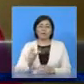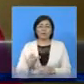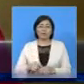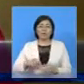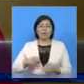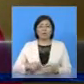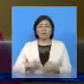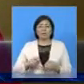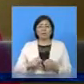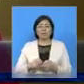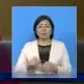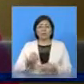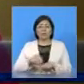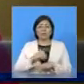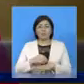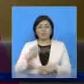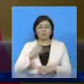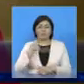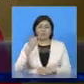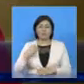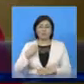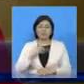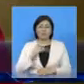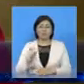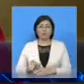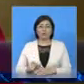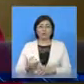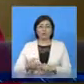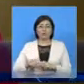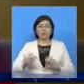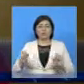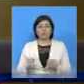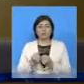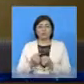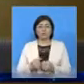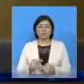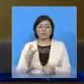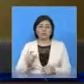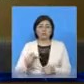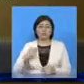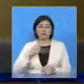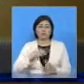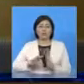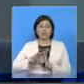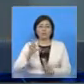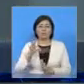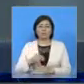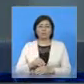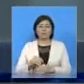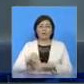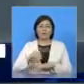своих людей. Я вообще поддерживаю, что народ сам будет выбирать своего акима.